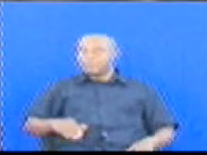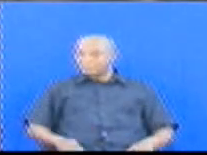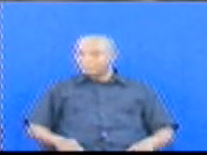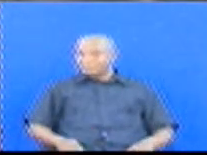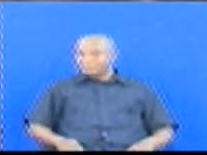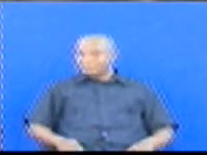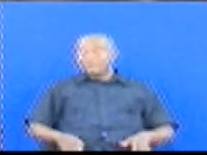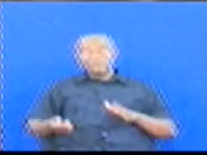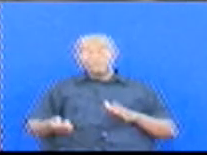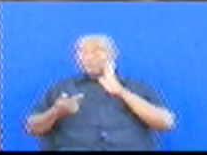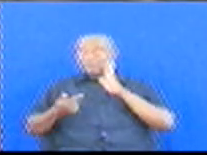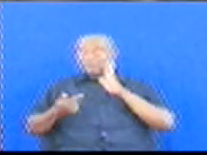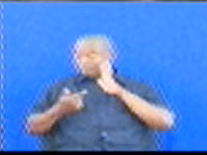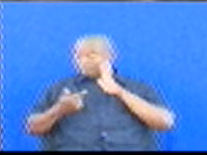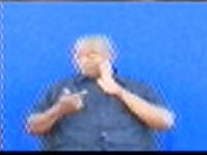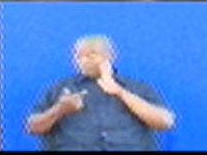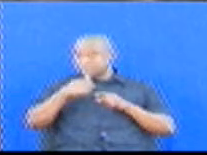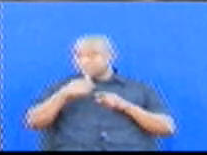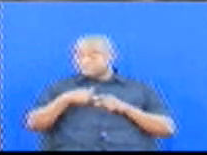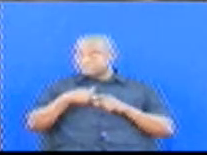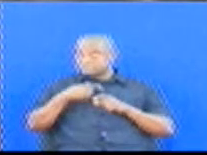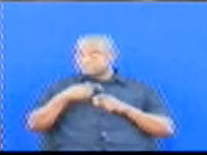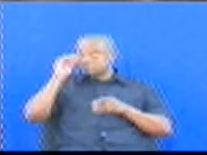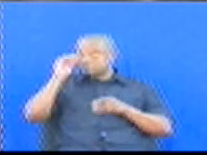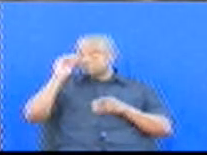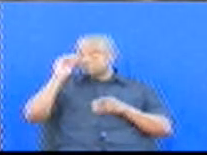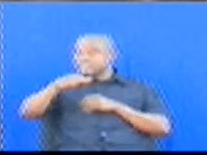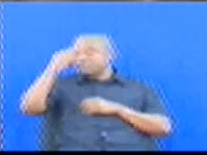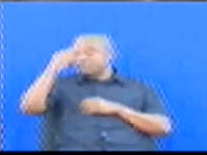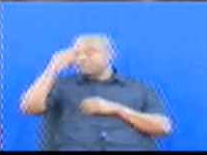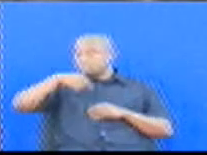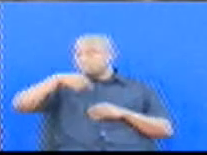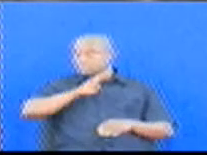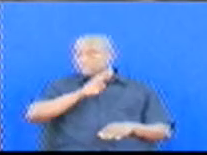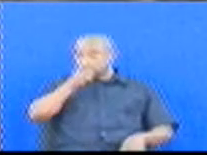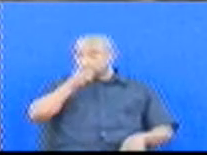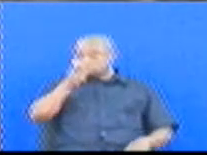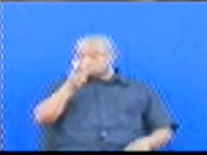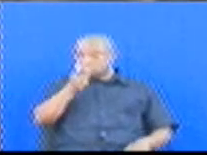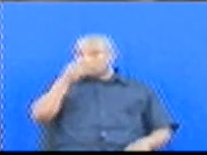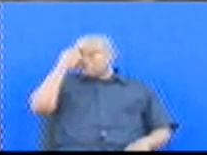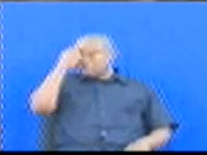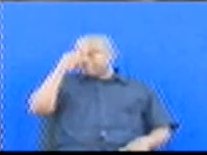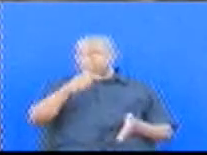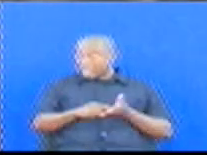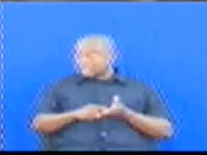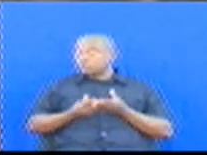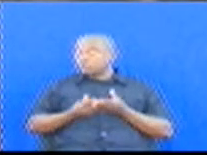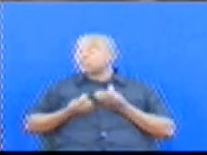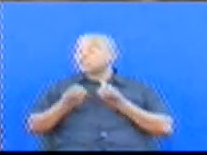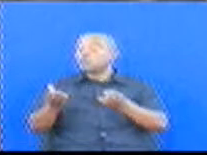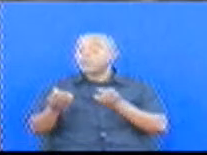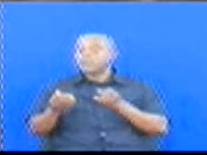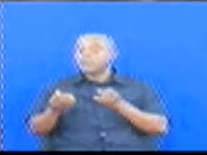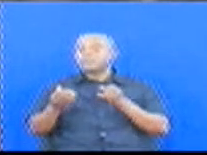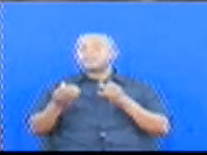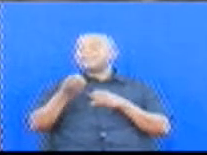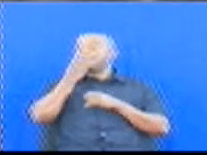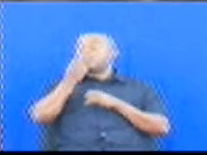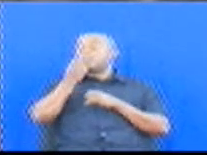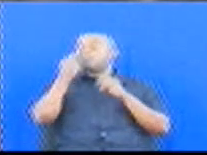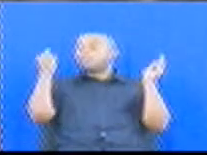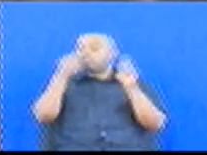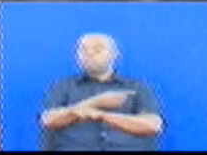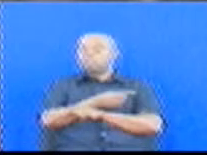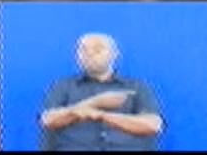huko nje na sisi tunakuwa tayari tumeshajirekodi hapa, tunapeleka taarifa zisizo sahihi. Jambo